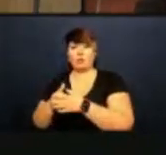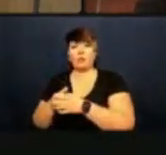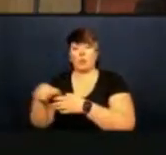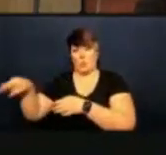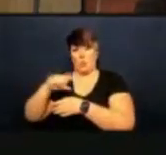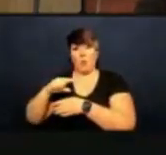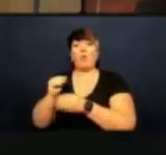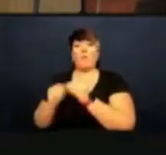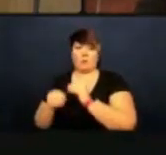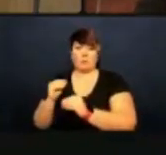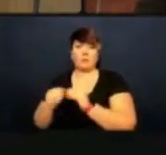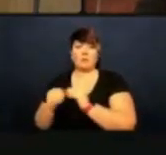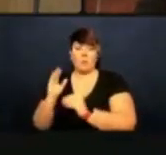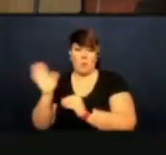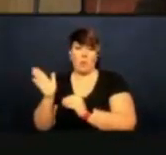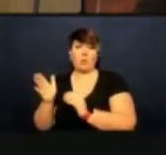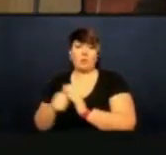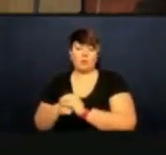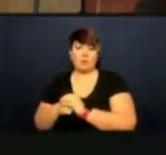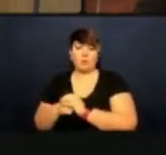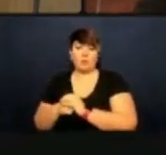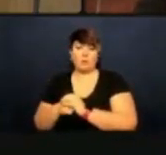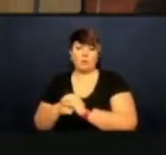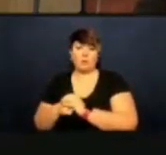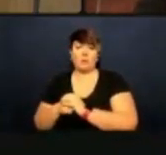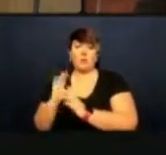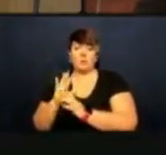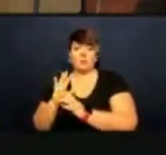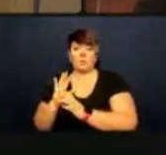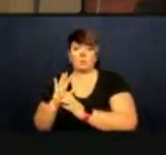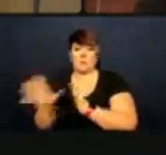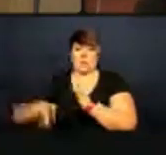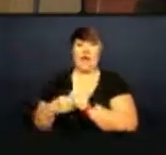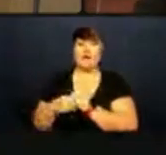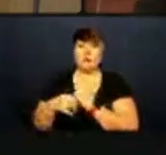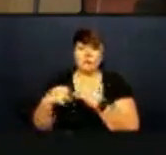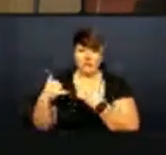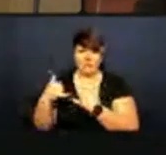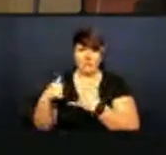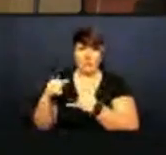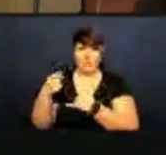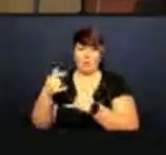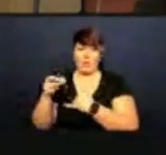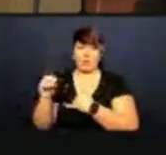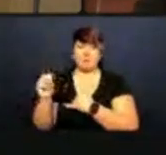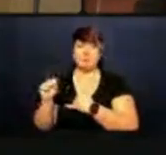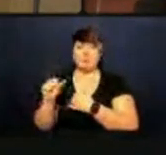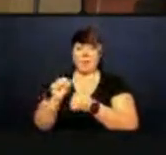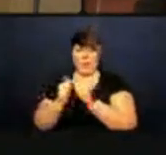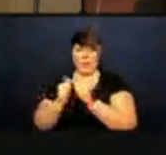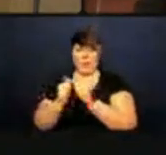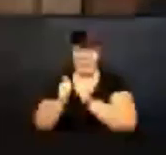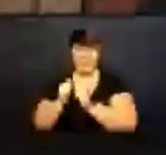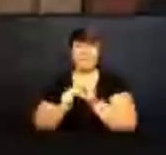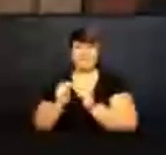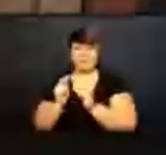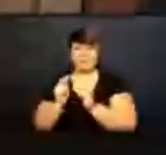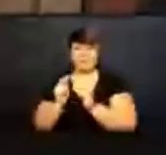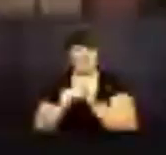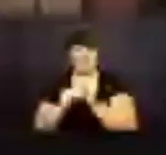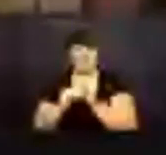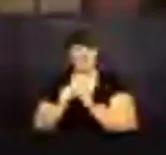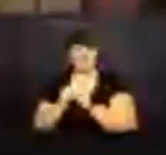Kwa kweli swala hili halishughulikiwi na wilaya. Tutajaribu kurekebisha hali